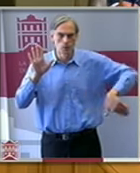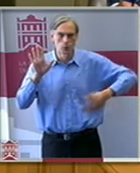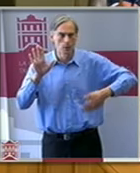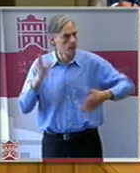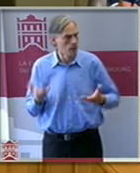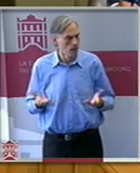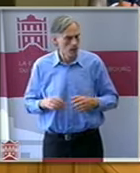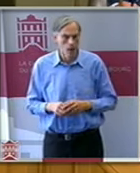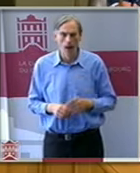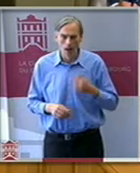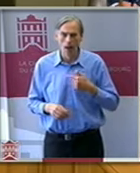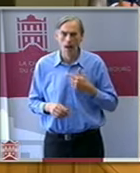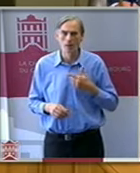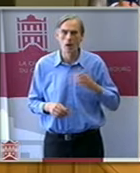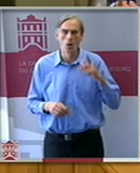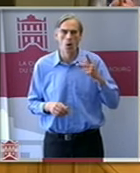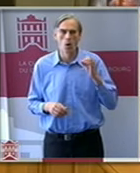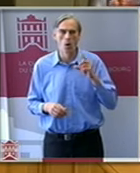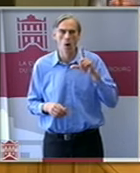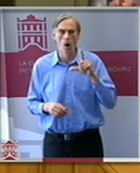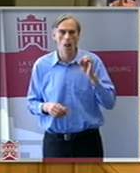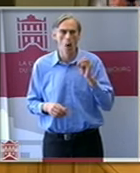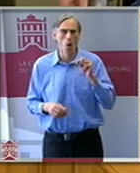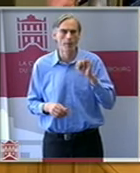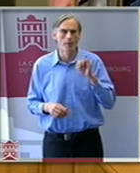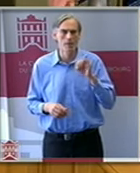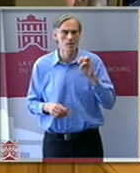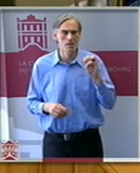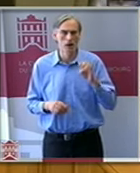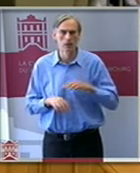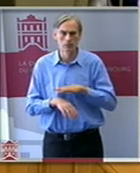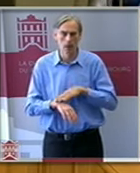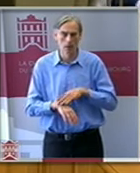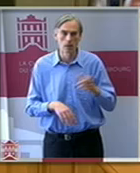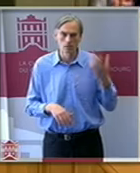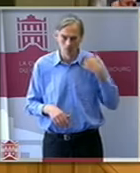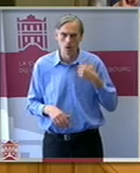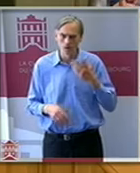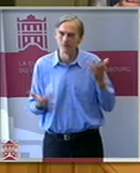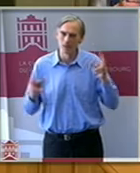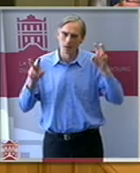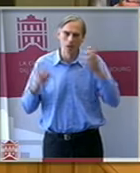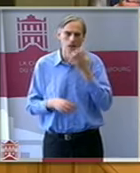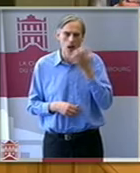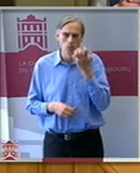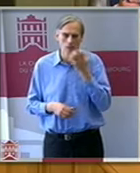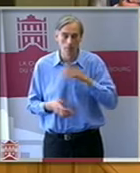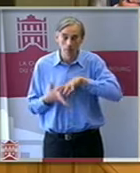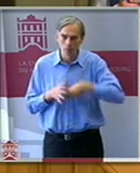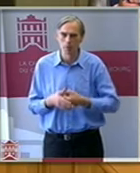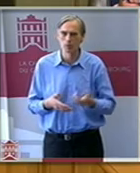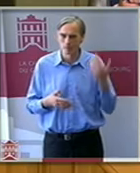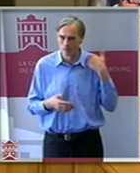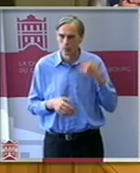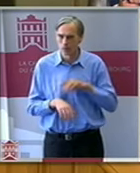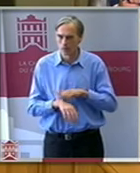größten Verbrechen und Menschheit an der Geschichte von der Menschheit war. Und es geht nicht immer